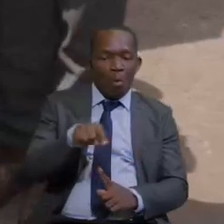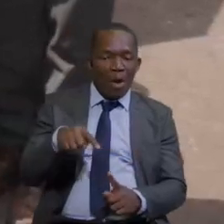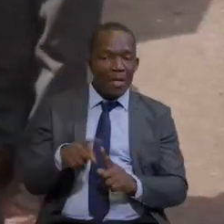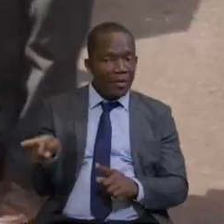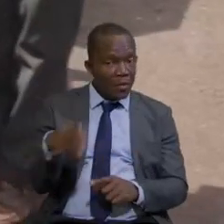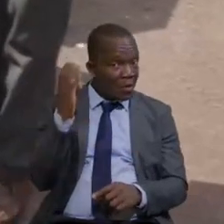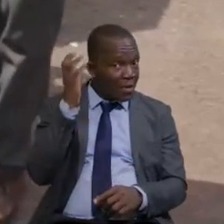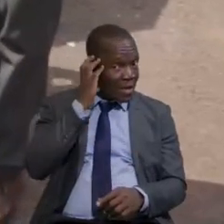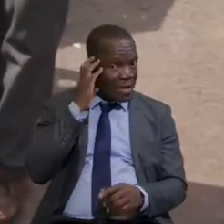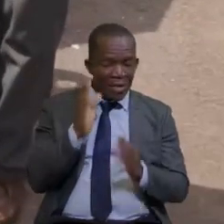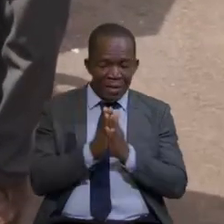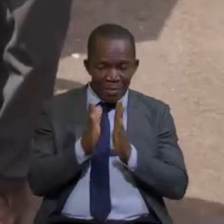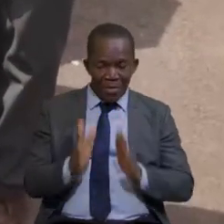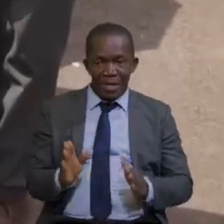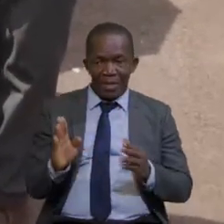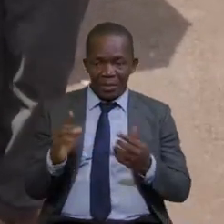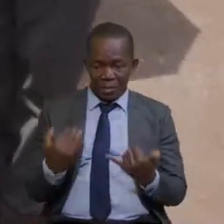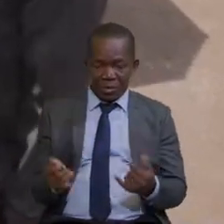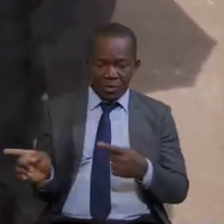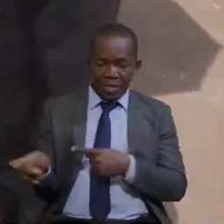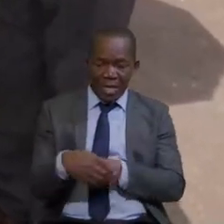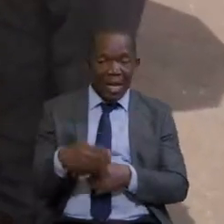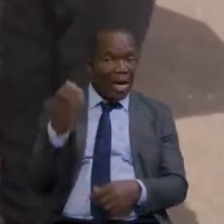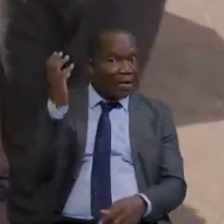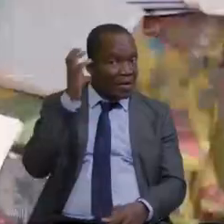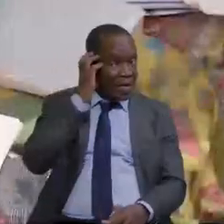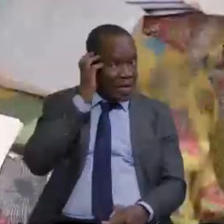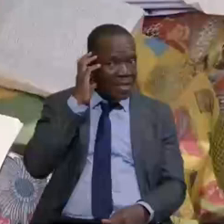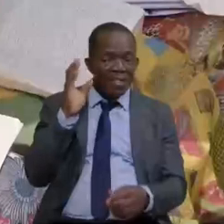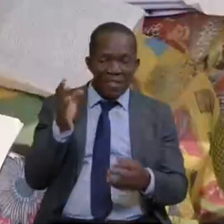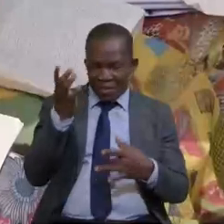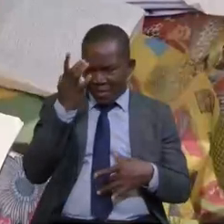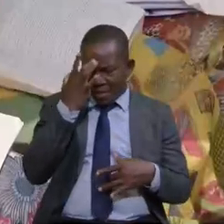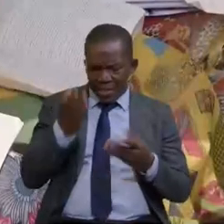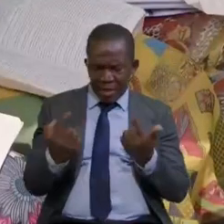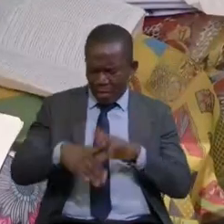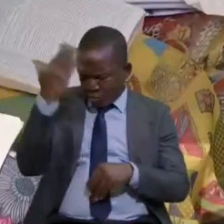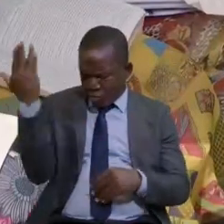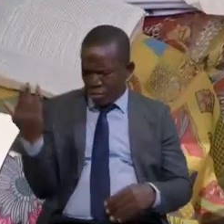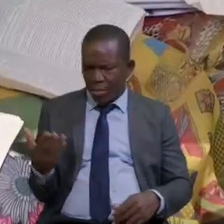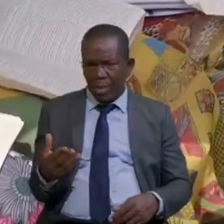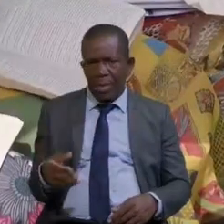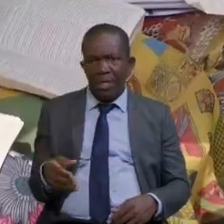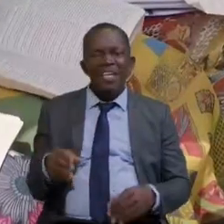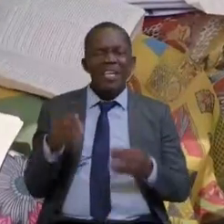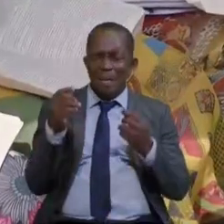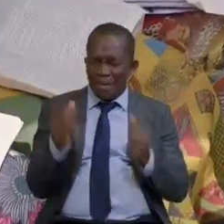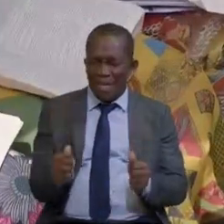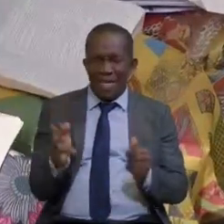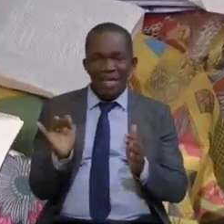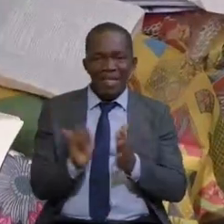Quand tu vas entendre la prière aujourd'hui et tu entends maladie, sort. Immédiatement, cette chose va sortir.